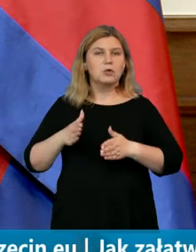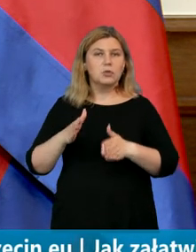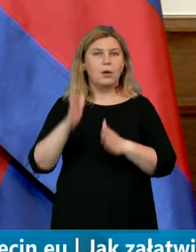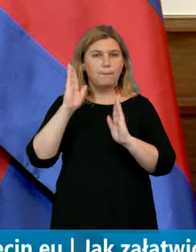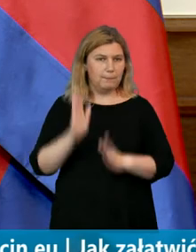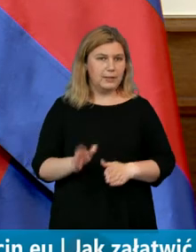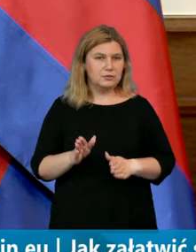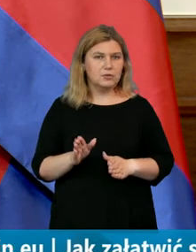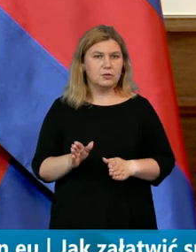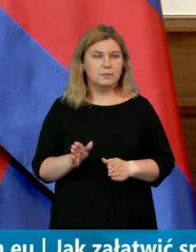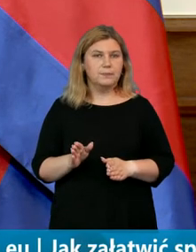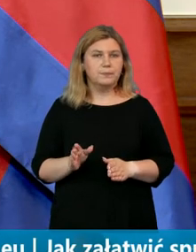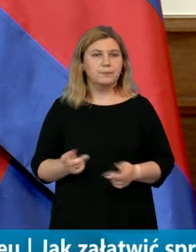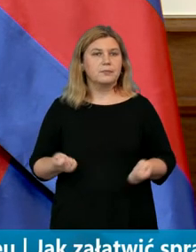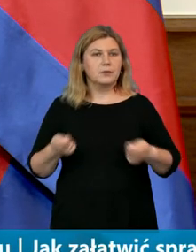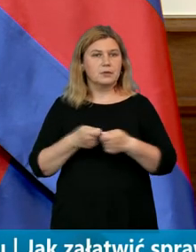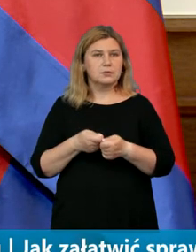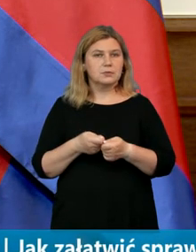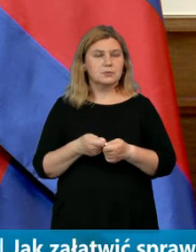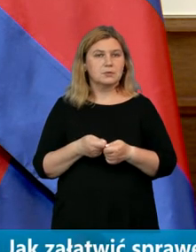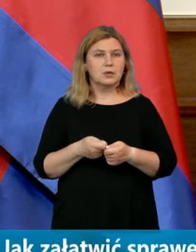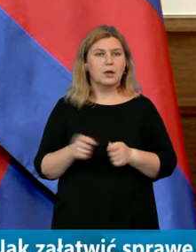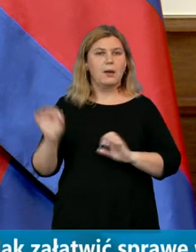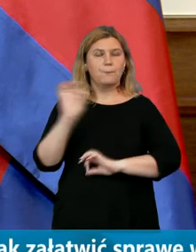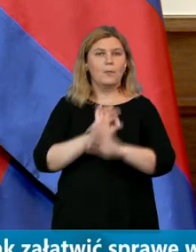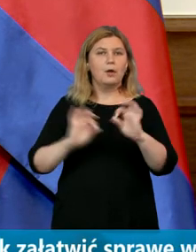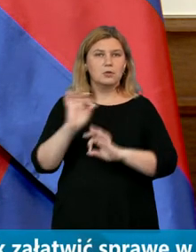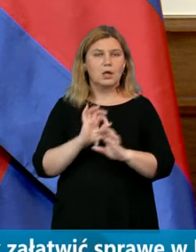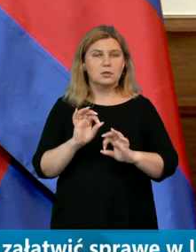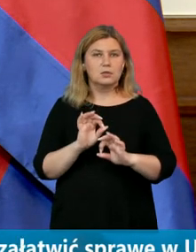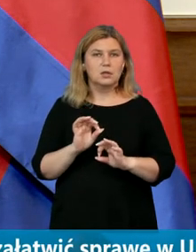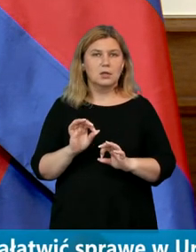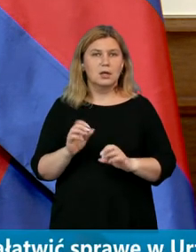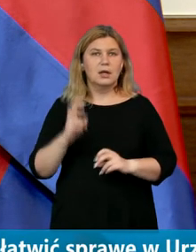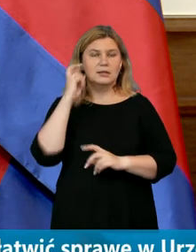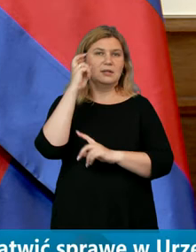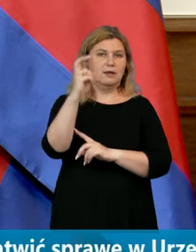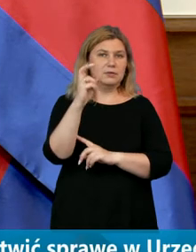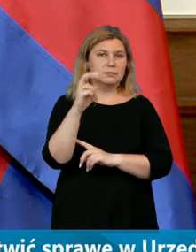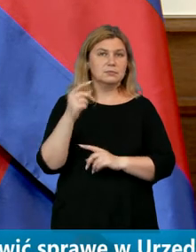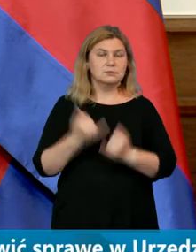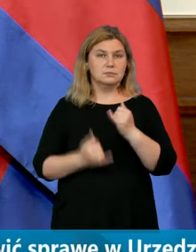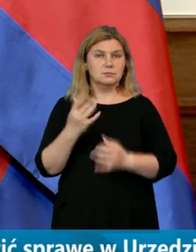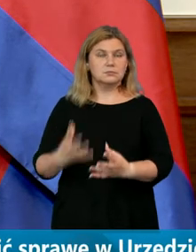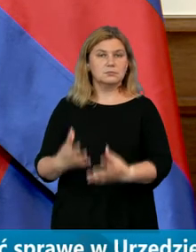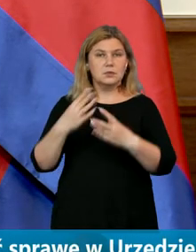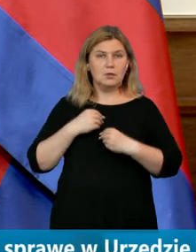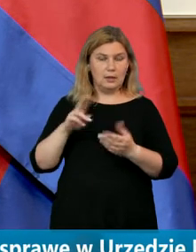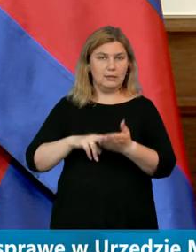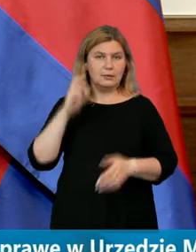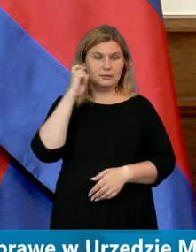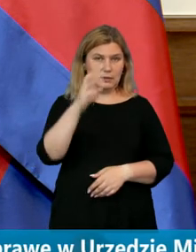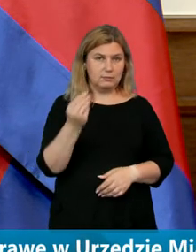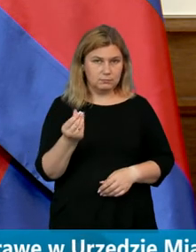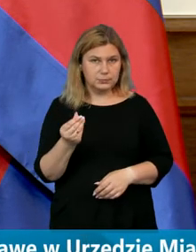następował wspólnie z modernizacją trakcji tramwajowej. Jeżeli uzyskamy pieniądze na trakcję tramwajową,